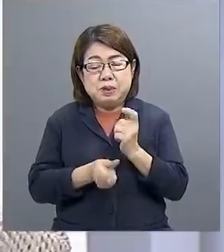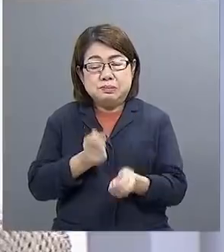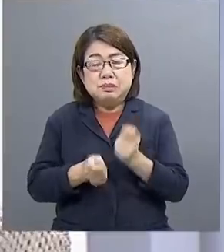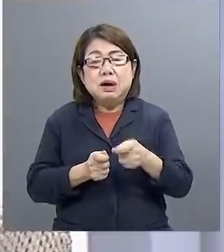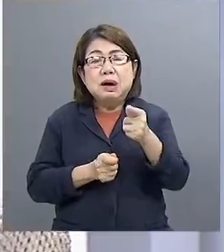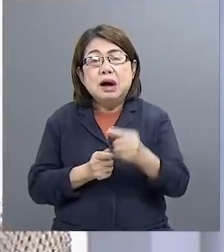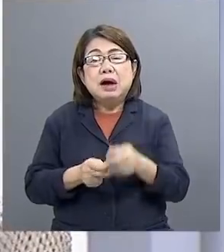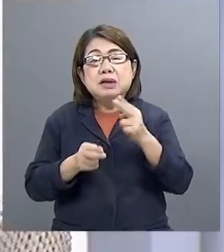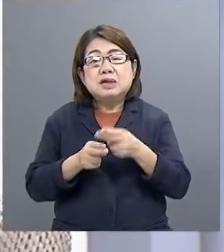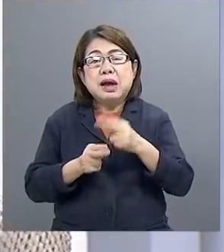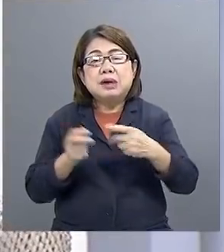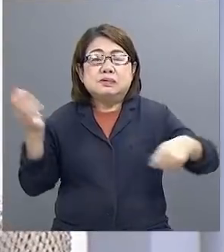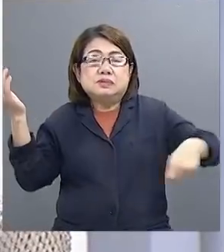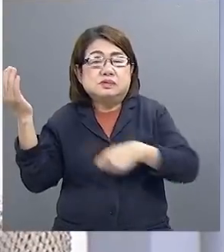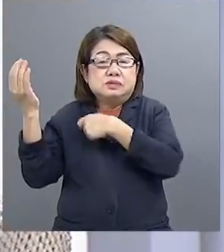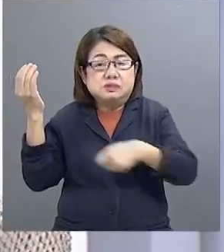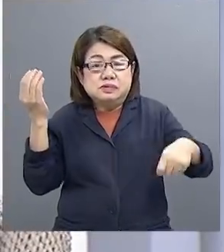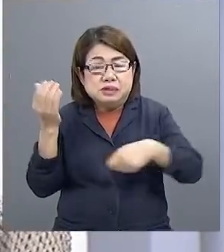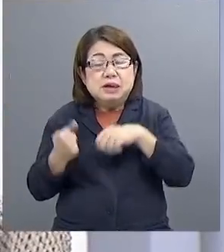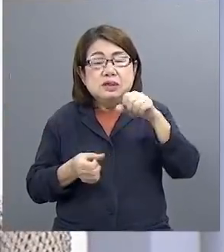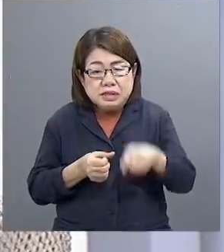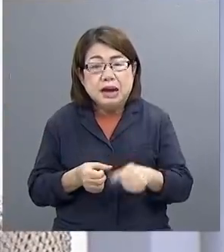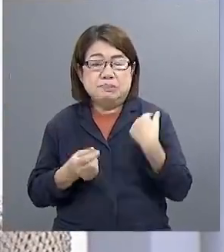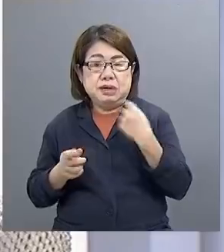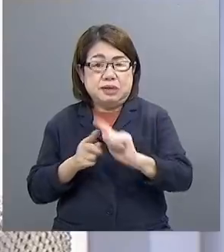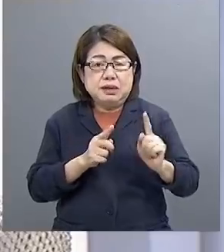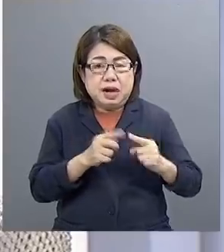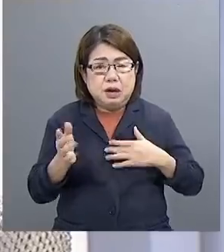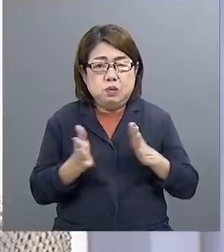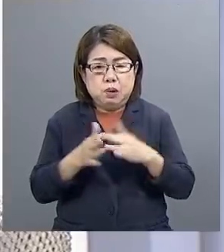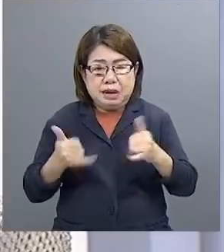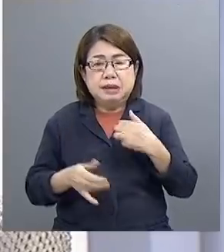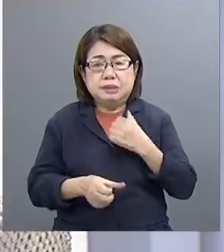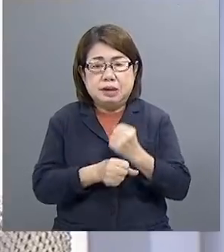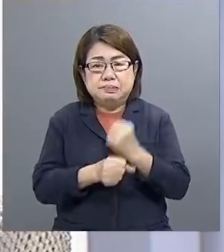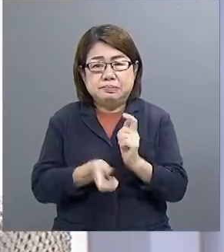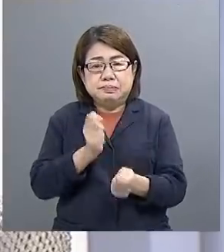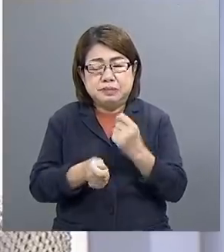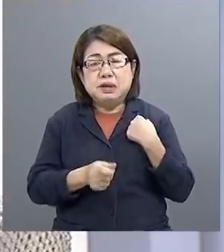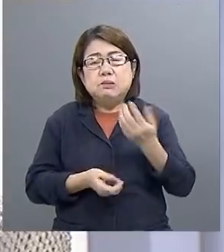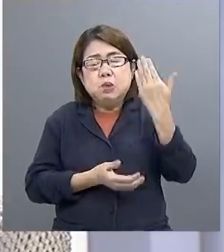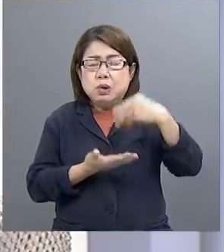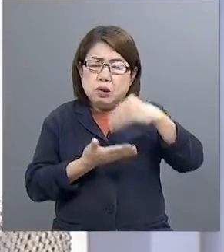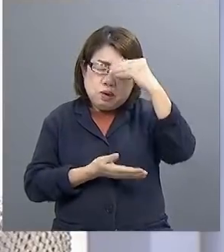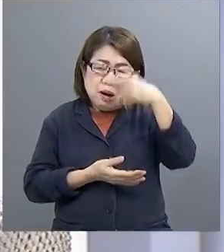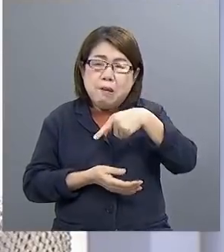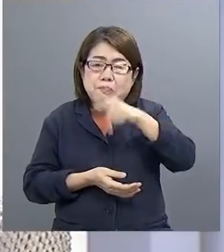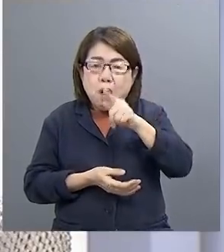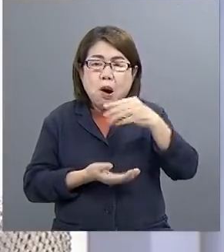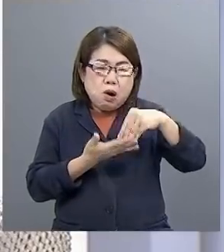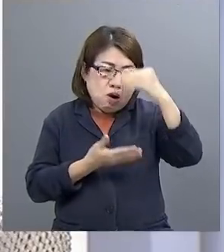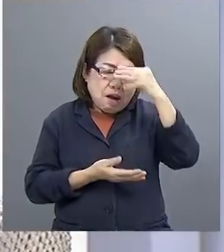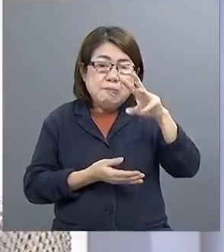ผมเล่นซอแล้วก็เครื่องตีอื่นๆด้วยนะครับในวงดนตรีไทยสมัยตอนเรียนชั้นประถมชั้นที่เหมือนกันค่ะจุดที่